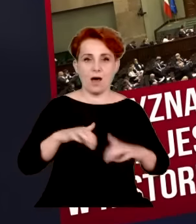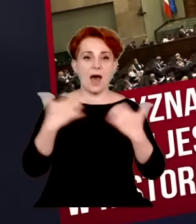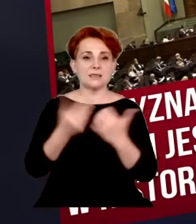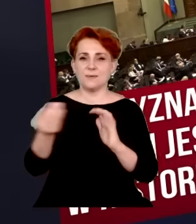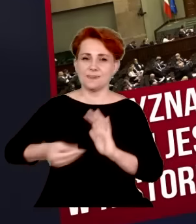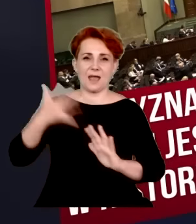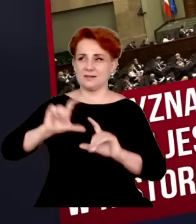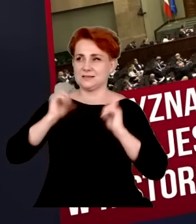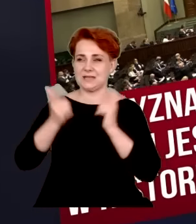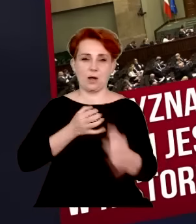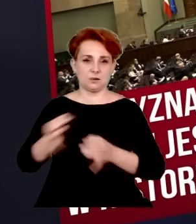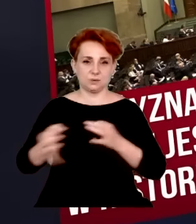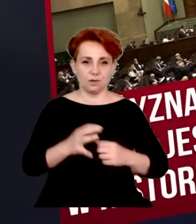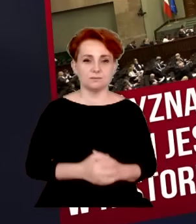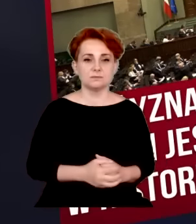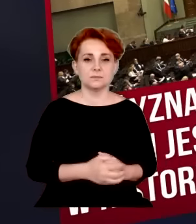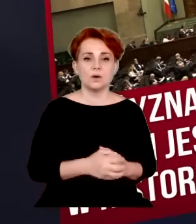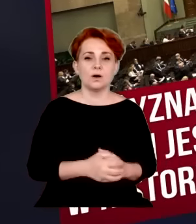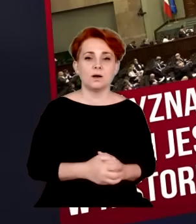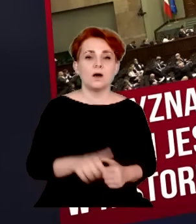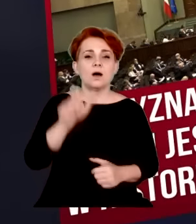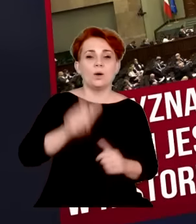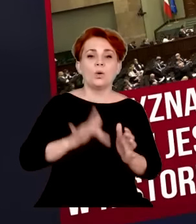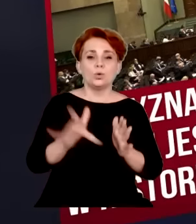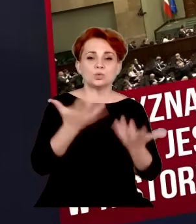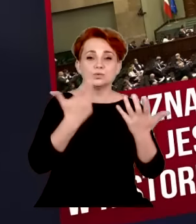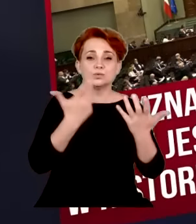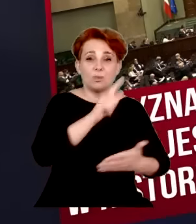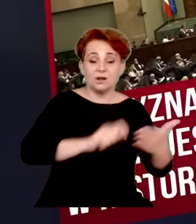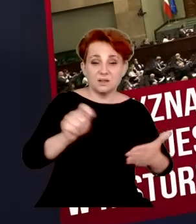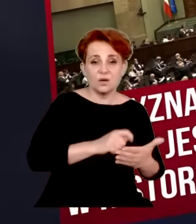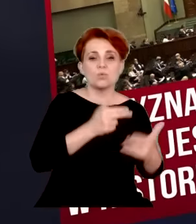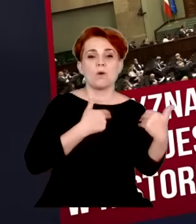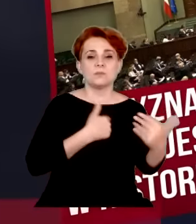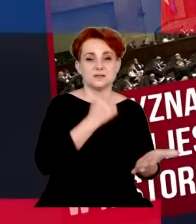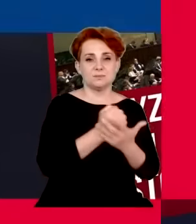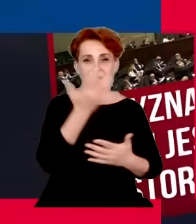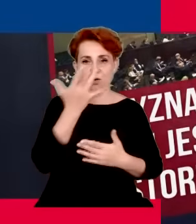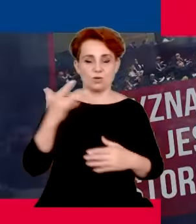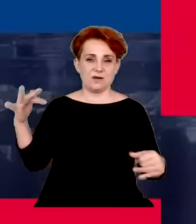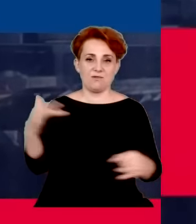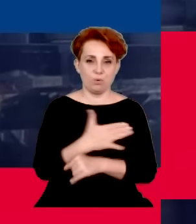historii. Upragniona przez Donalda Tuska likwidacja Komisji do Spraw Rosyjskich Wpływów.